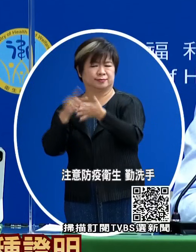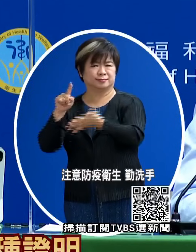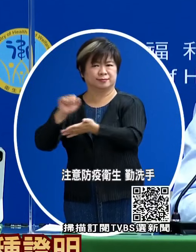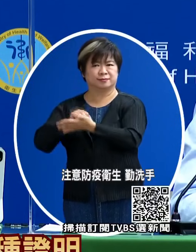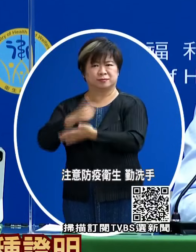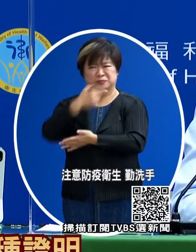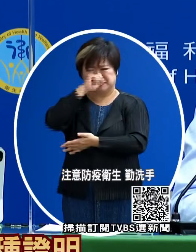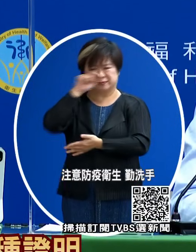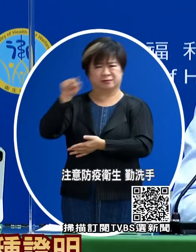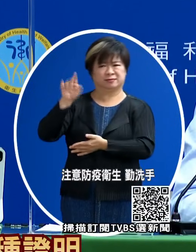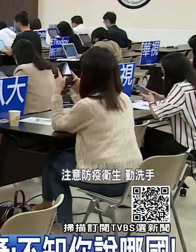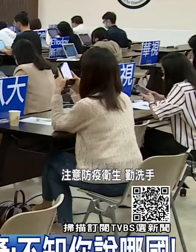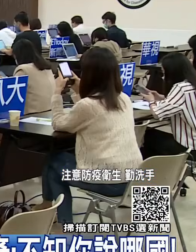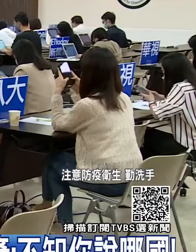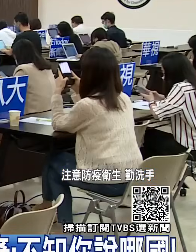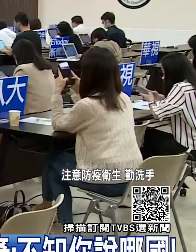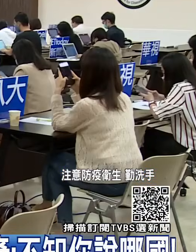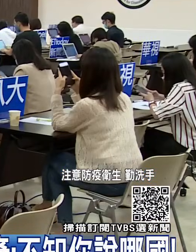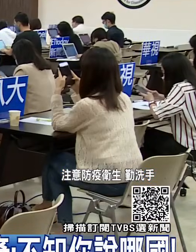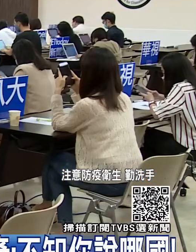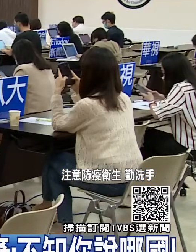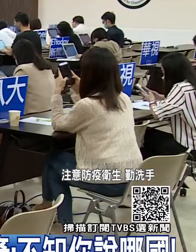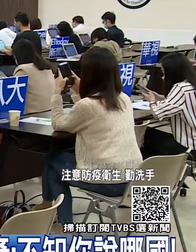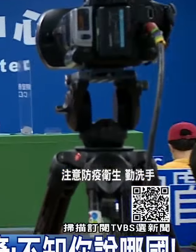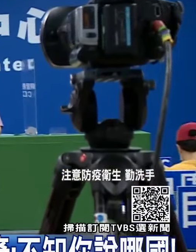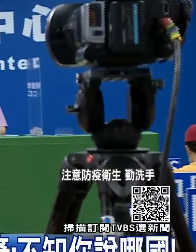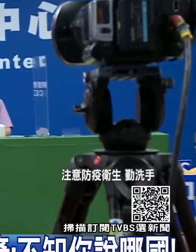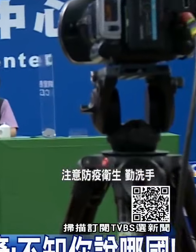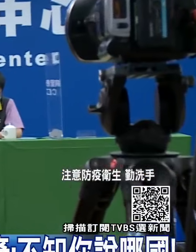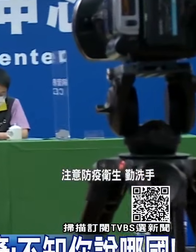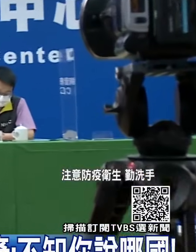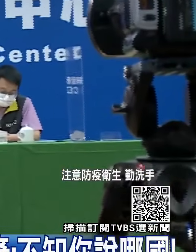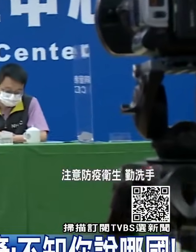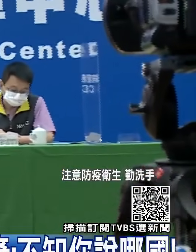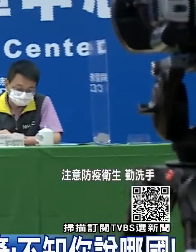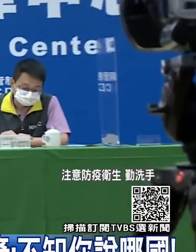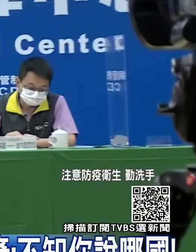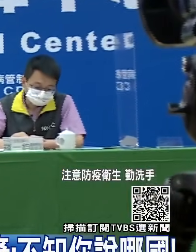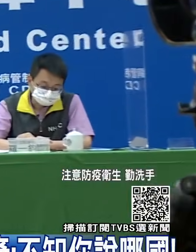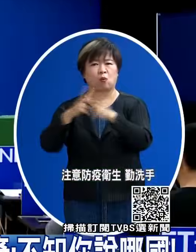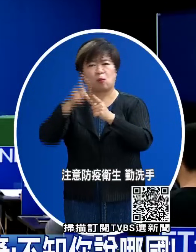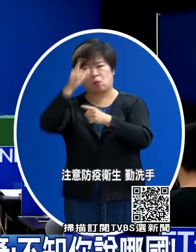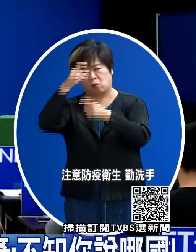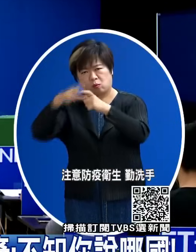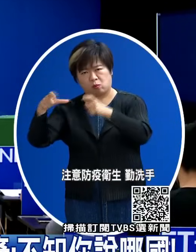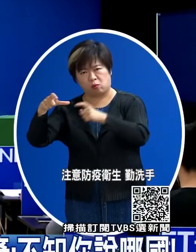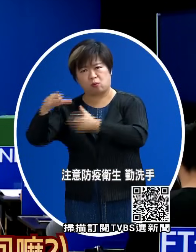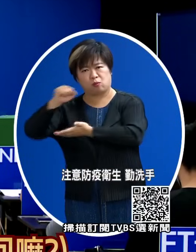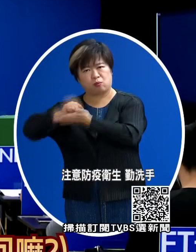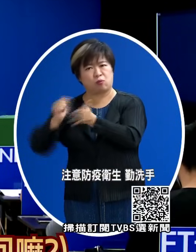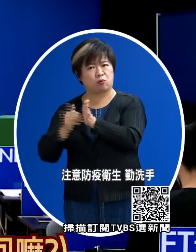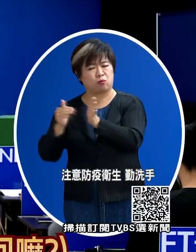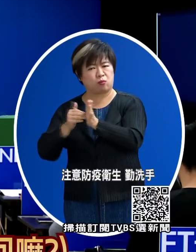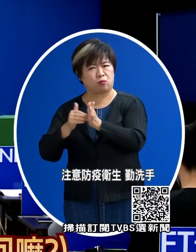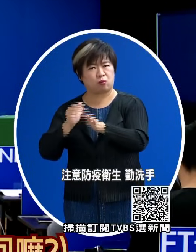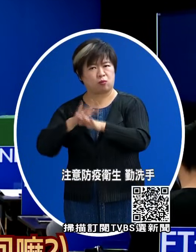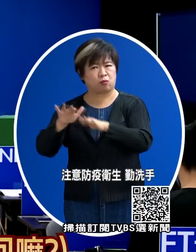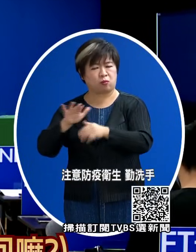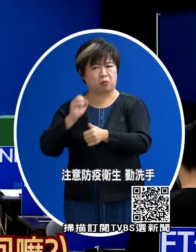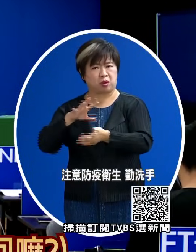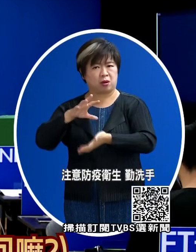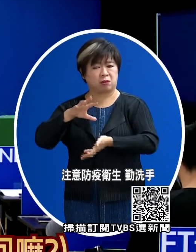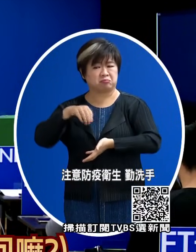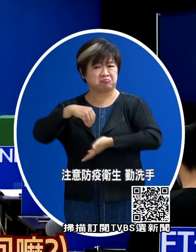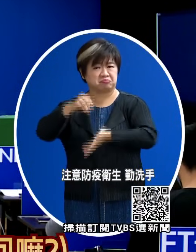拿当地的接种证明。 庄祥说的委婉，但媒体继续问，陈宗彦又妙答。 我们会要求他收回